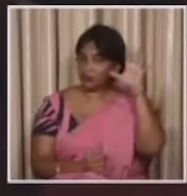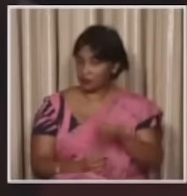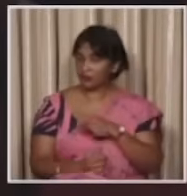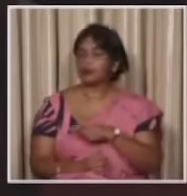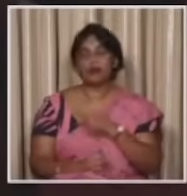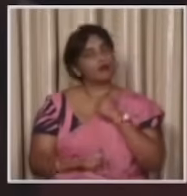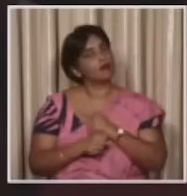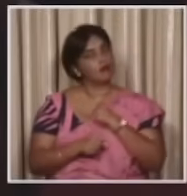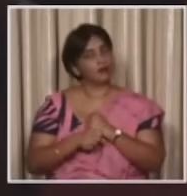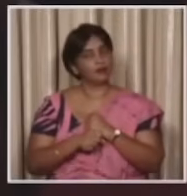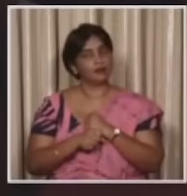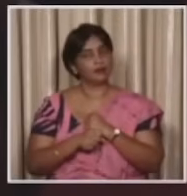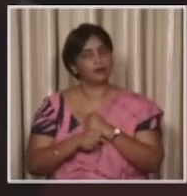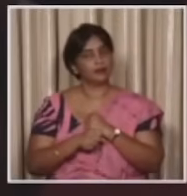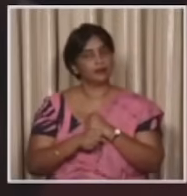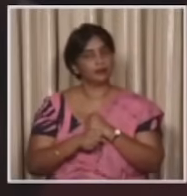මේ ආණ්ඩුව